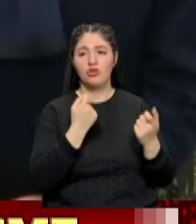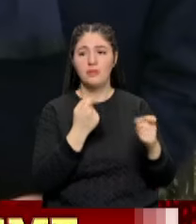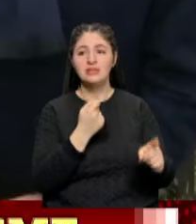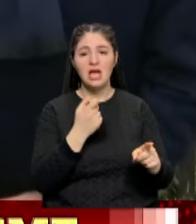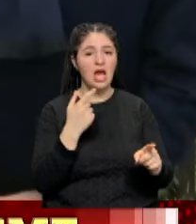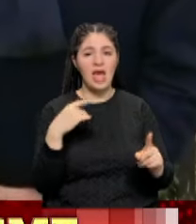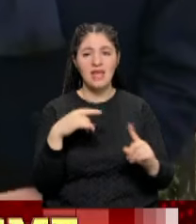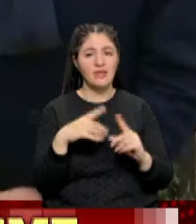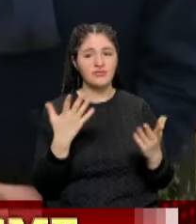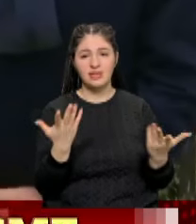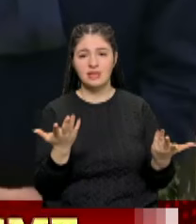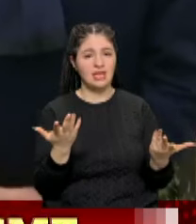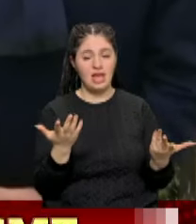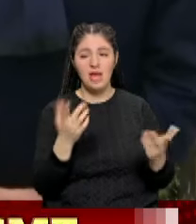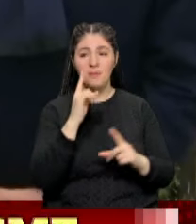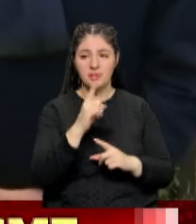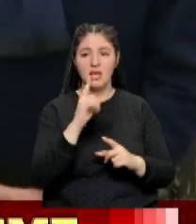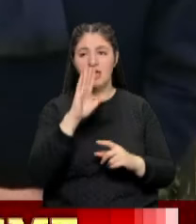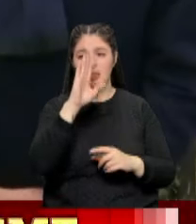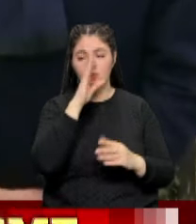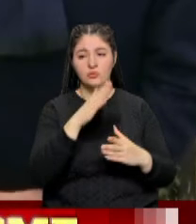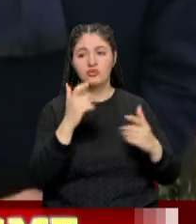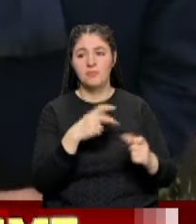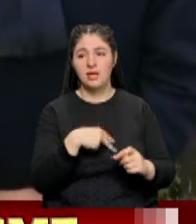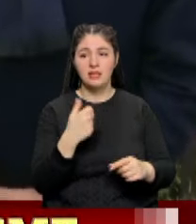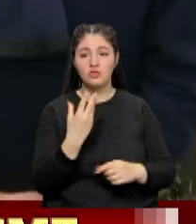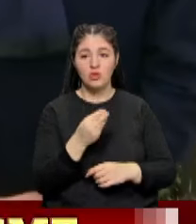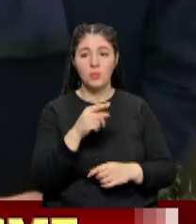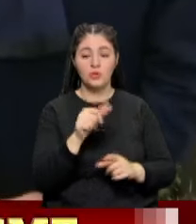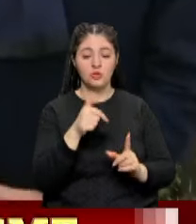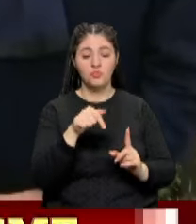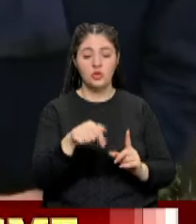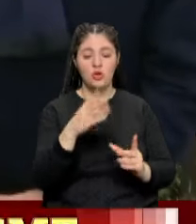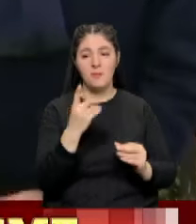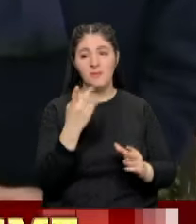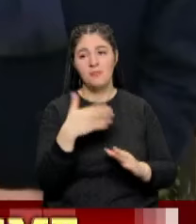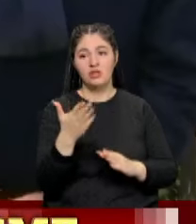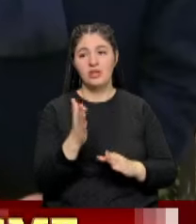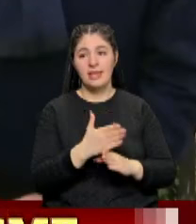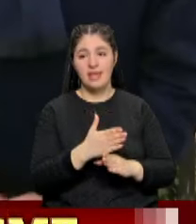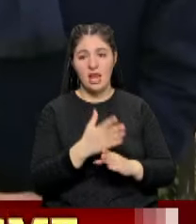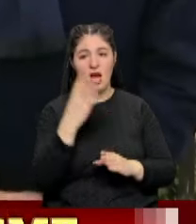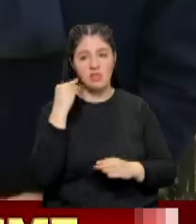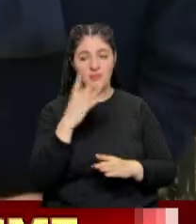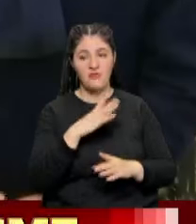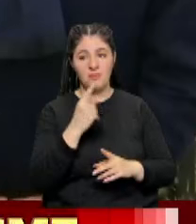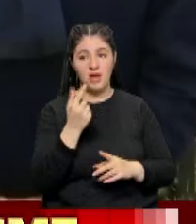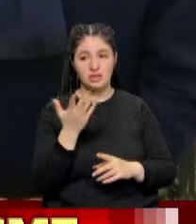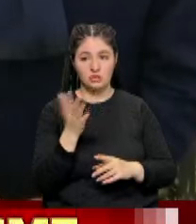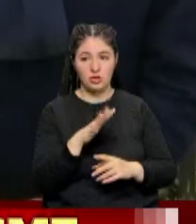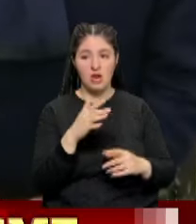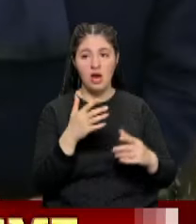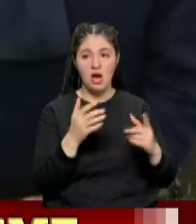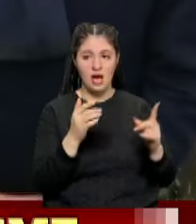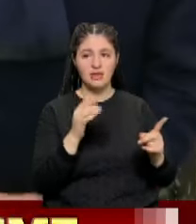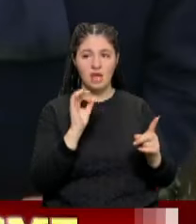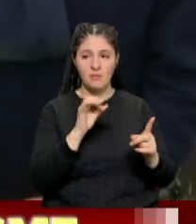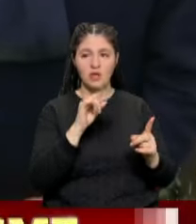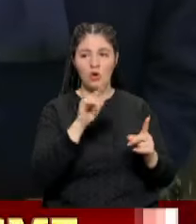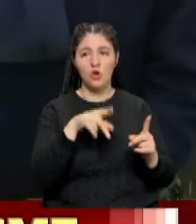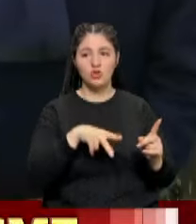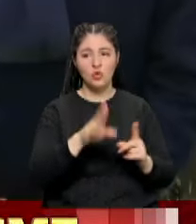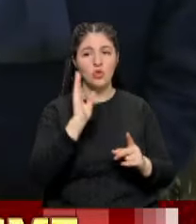çekmenizdeki amaç ne? Önce bunu sorayım. Bir de İstanbul Büyükşehir Belediyesi olarak bugün burada olmanızın bir de bir başka anlamı var. Birazdan hatta hemen